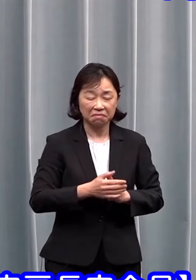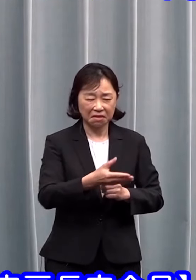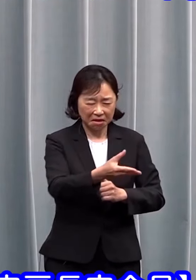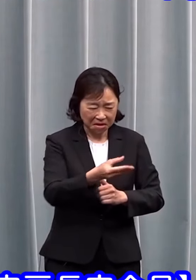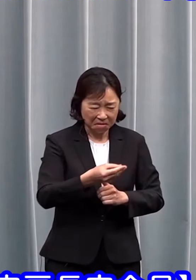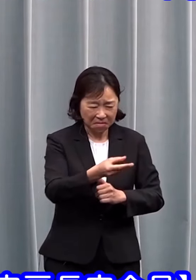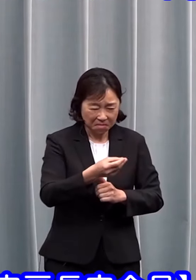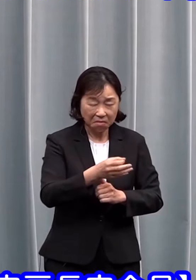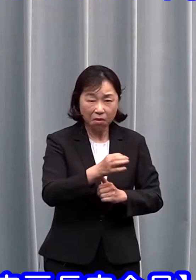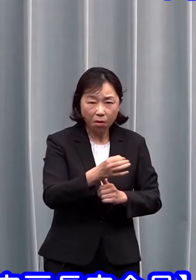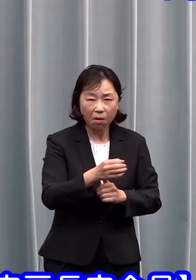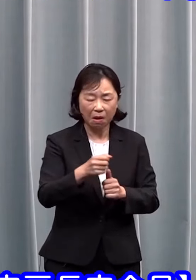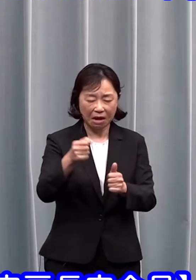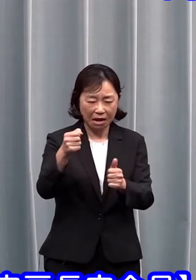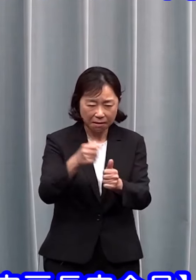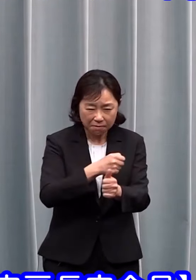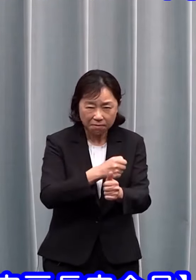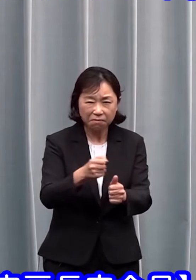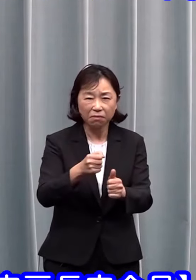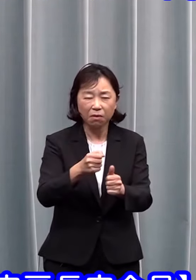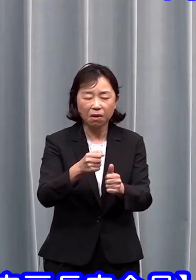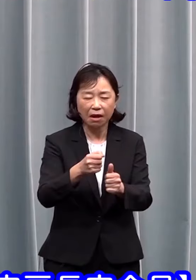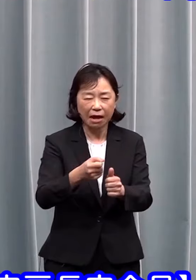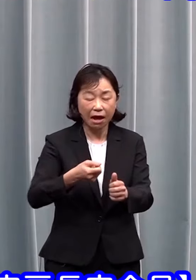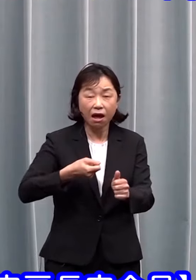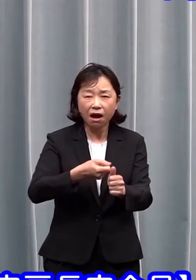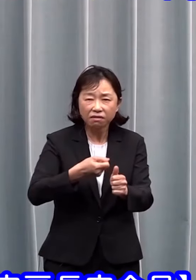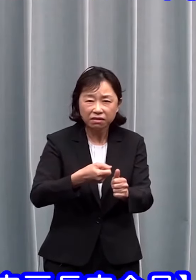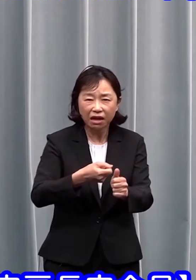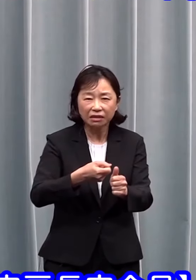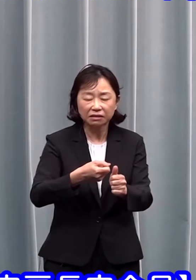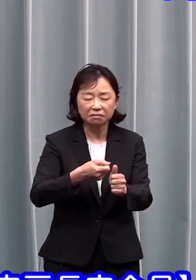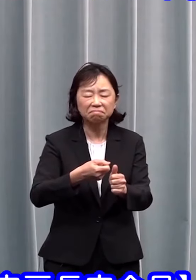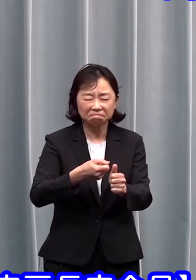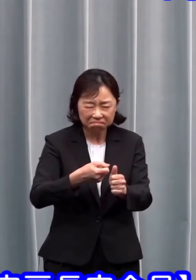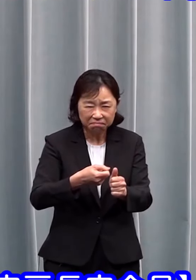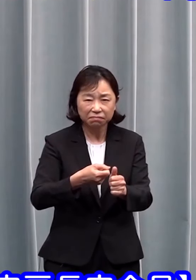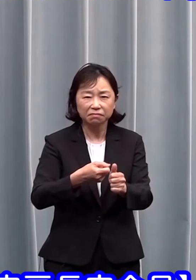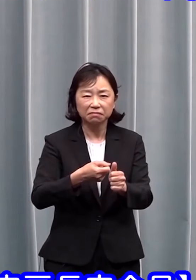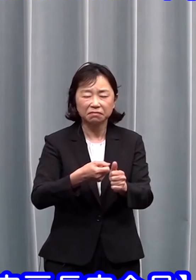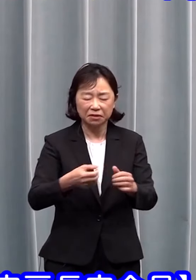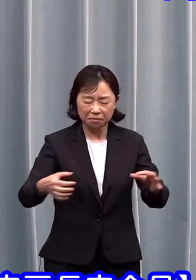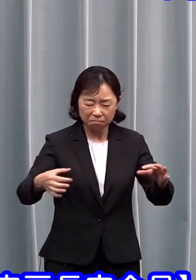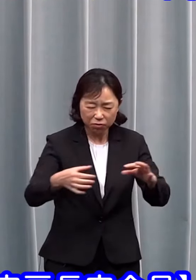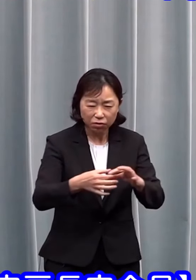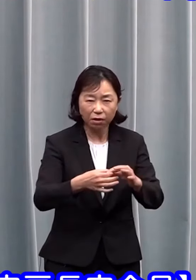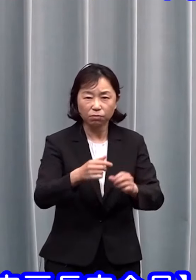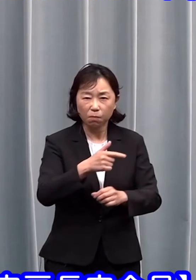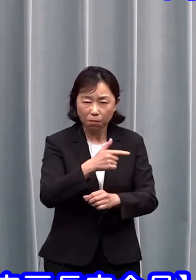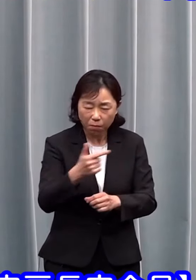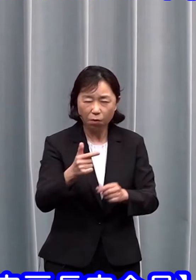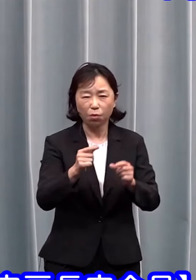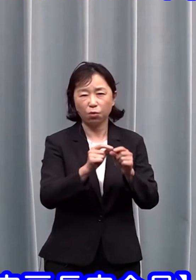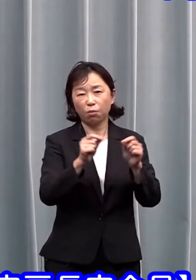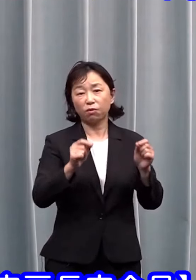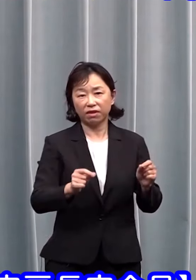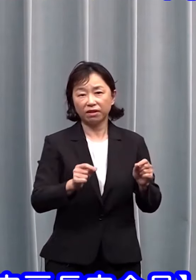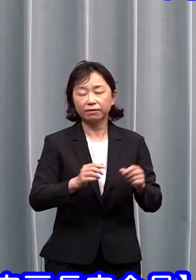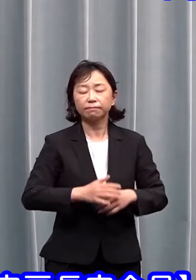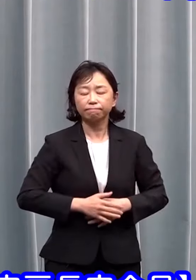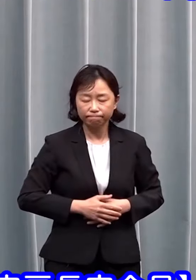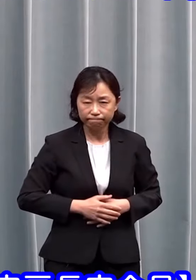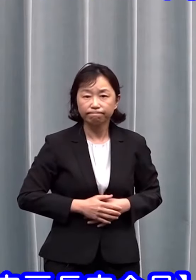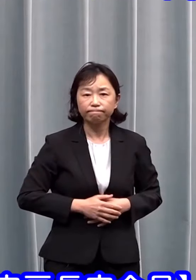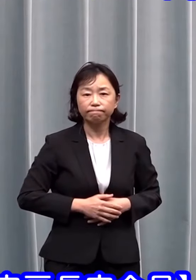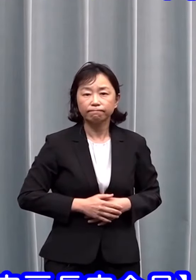困、虐待、自殺、犯罪等のですね、まあ、重大な社会問題を生じさせていると認識をしております。この